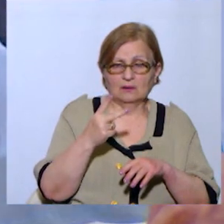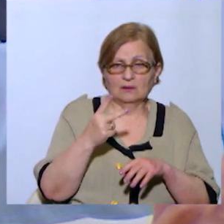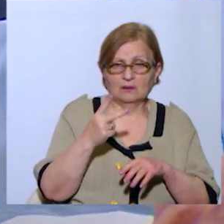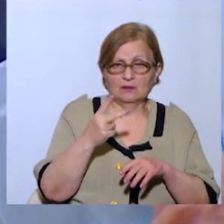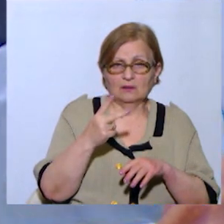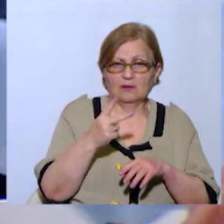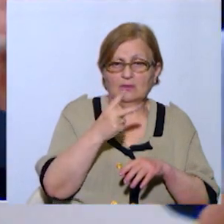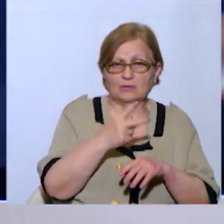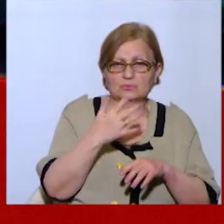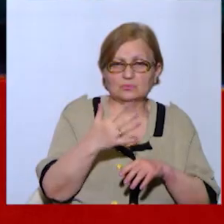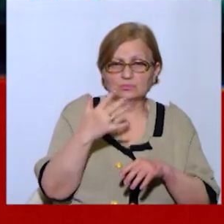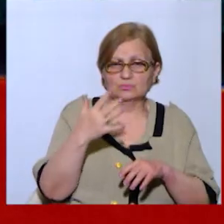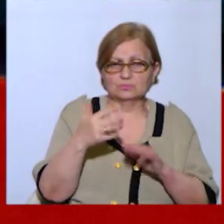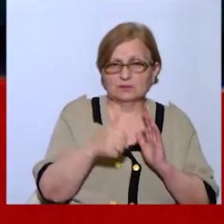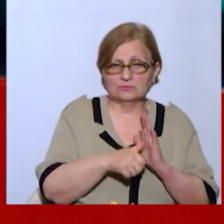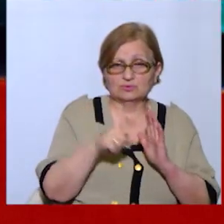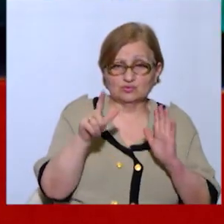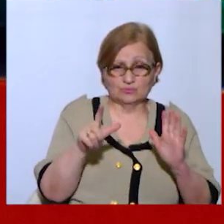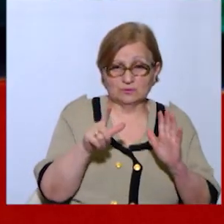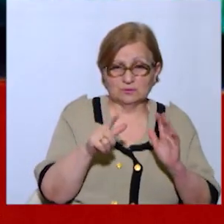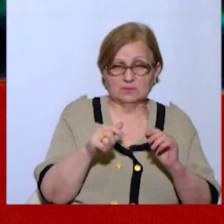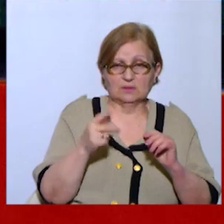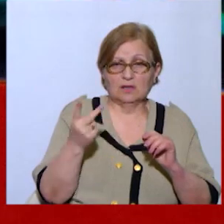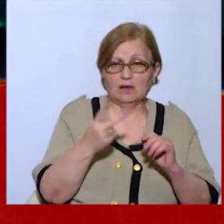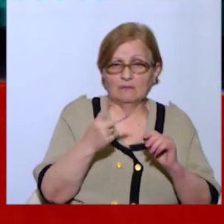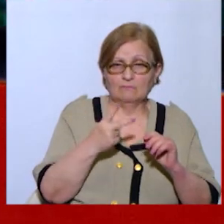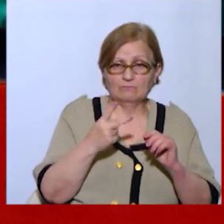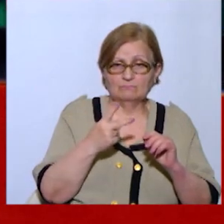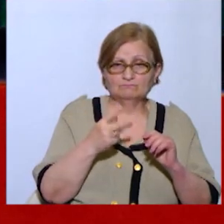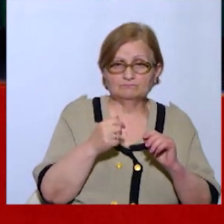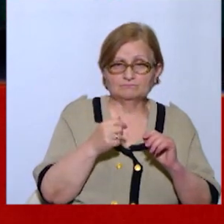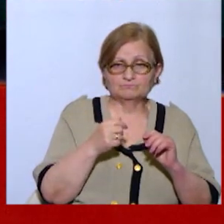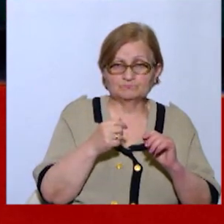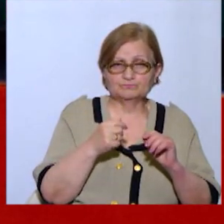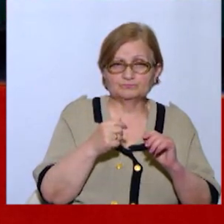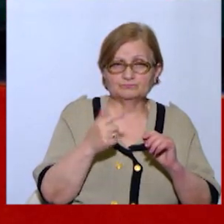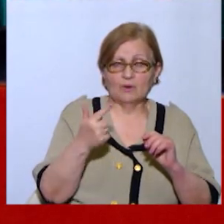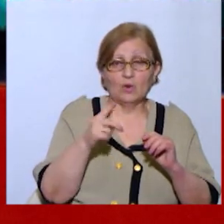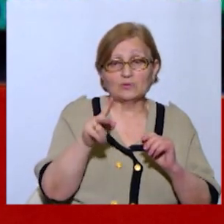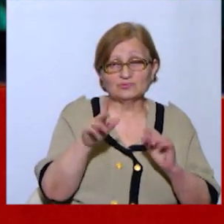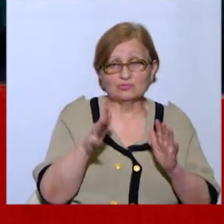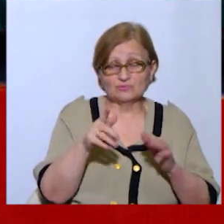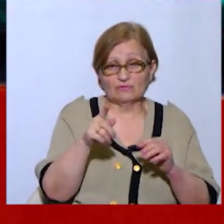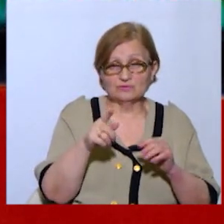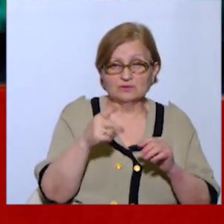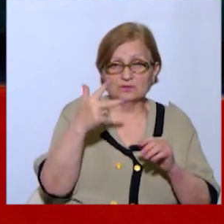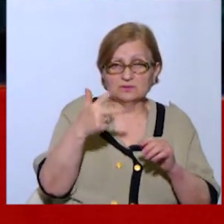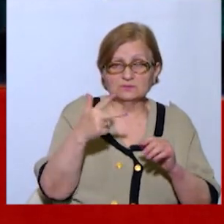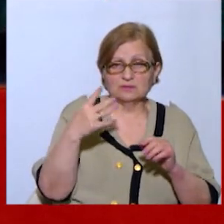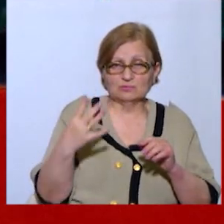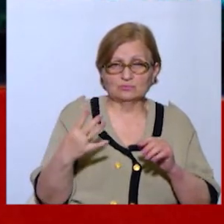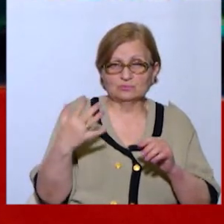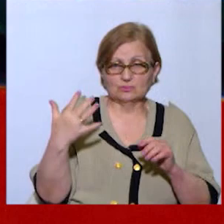5 6 7 აი ესეთი ხუთეული მეორე შემთხვევაში მიიღება ამ შემთხვევაში 3